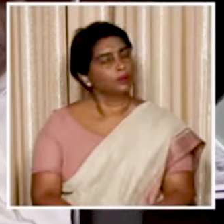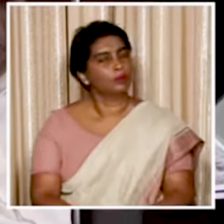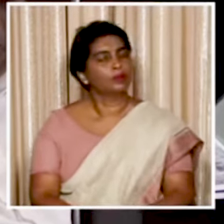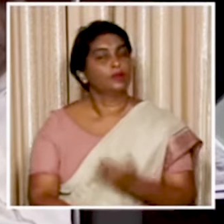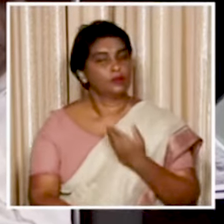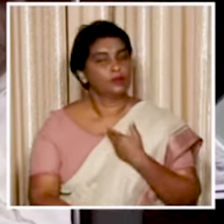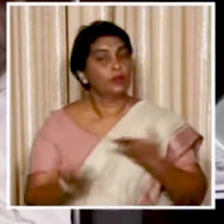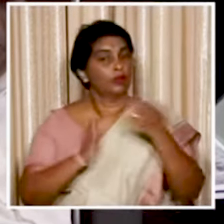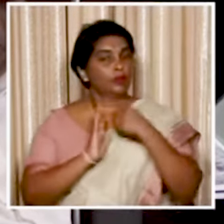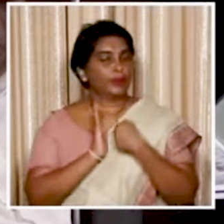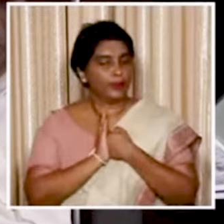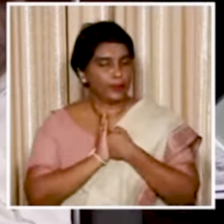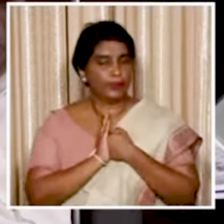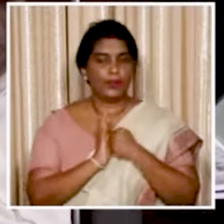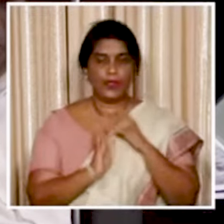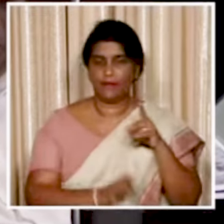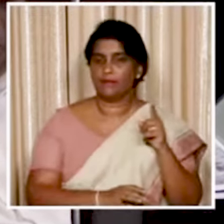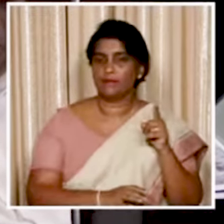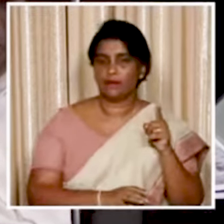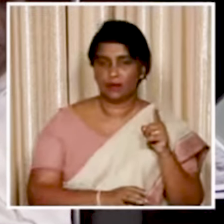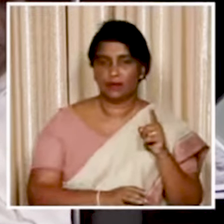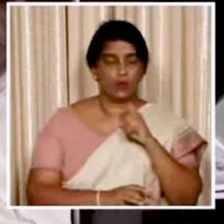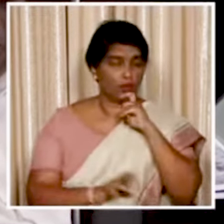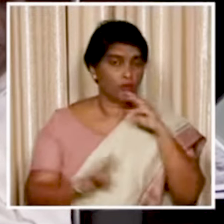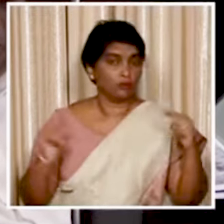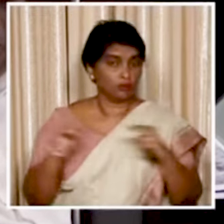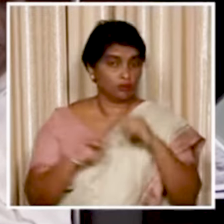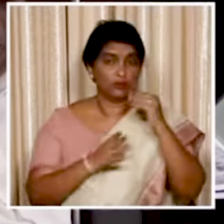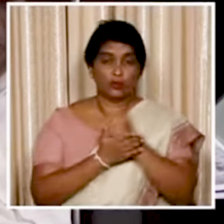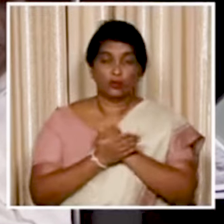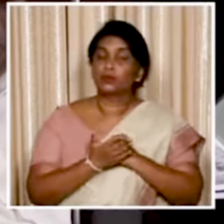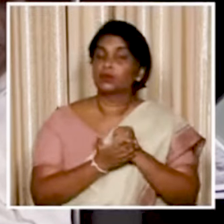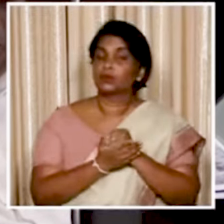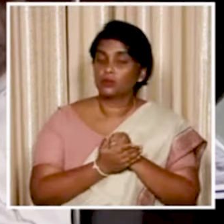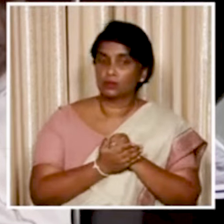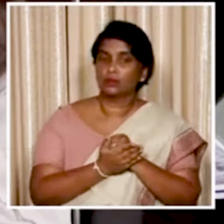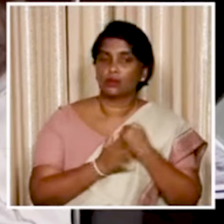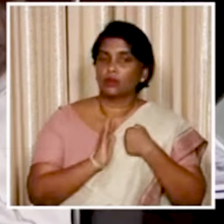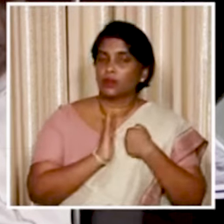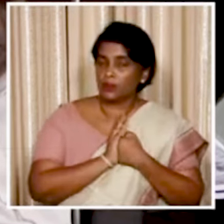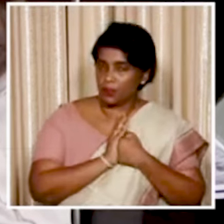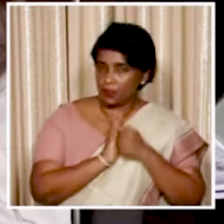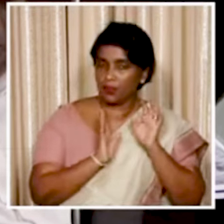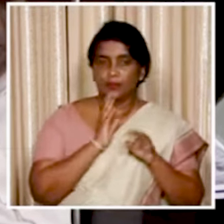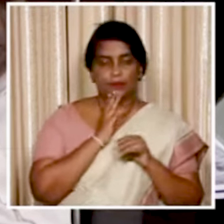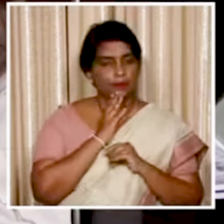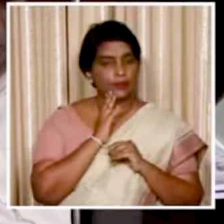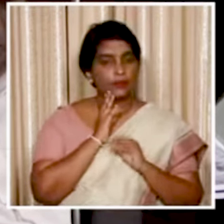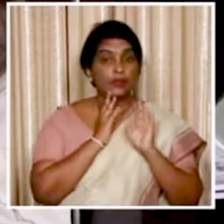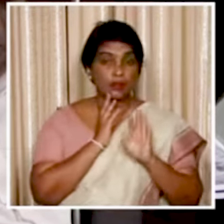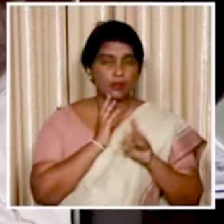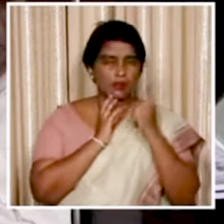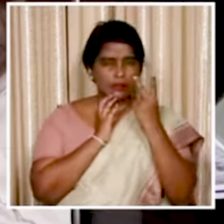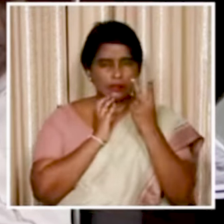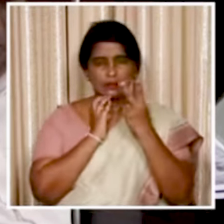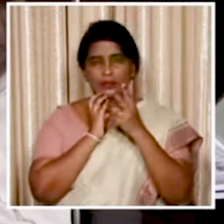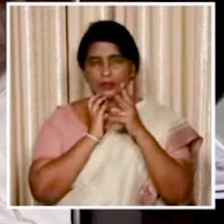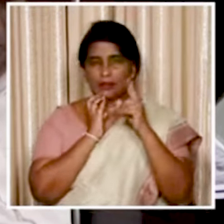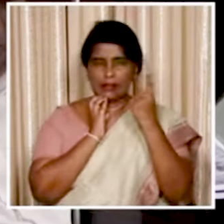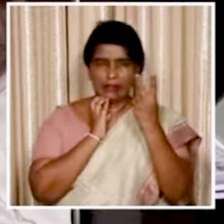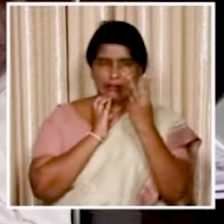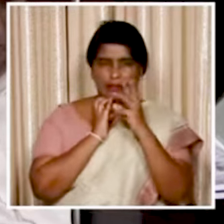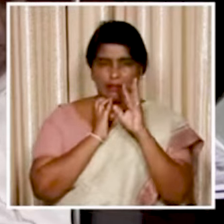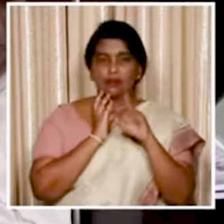අපේ කාගෙන් ගෞරවය තියෙනවා. ශ්‍රේෂ්ඨාධිකරණයේ සියලු දෙනාගෙන් අපිට ගෞරවයක් තියෙනවා. නමුත් අතරින් පතර එක්කෙනෙක් දෙන්නෙක්